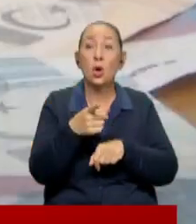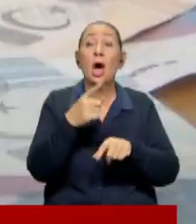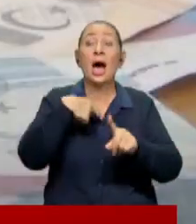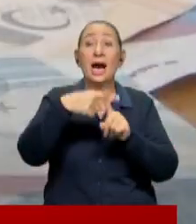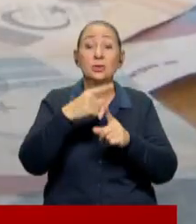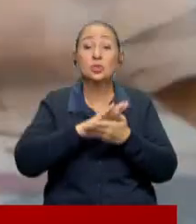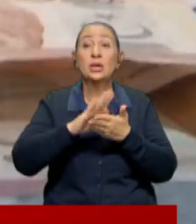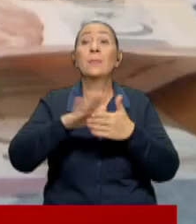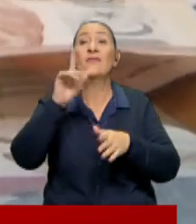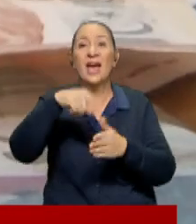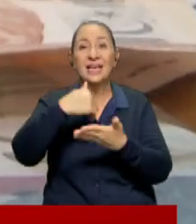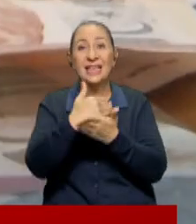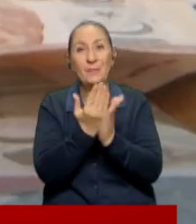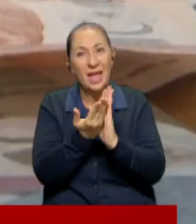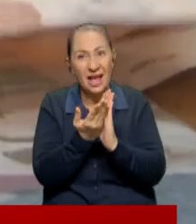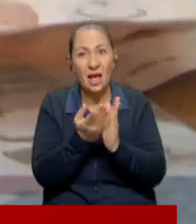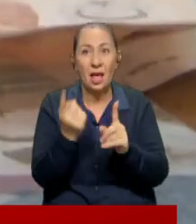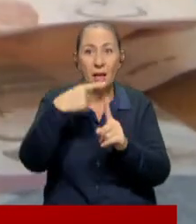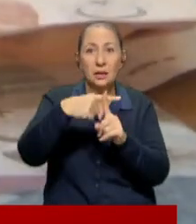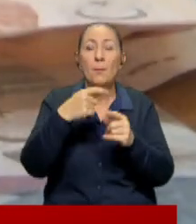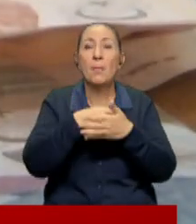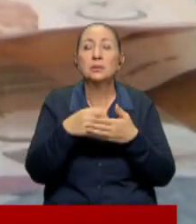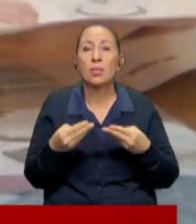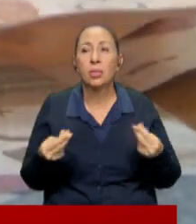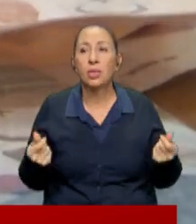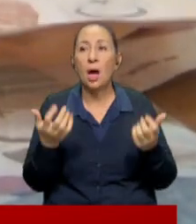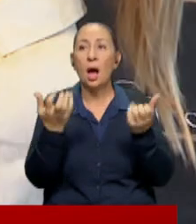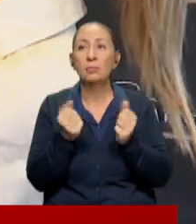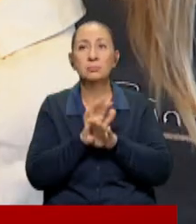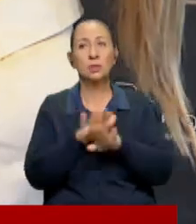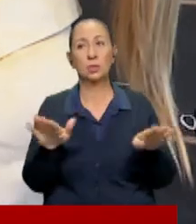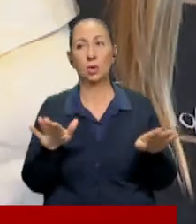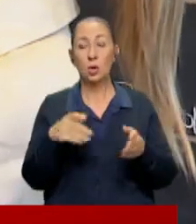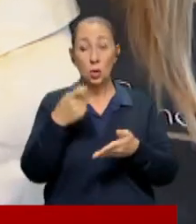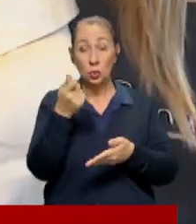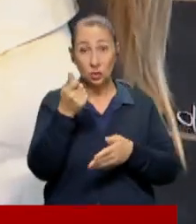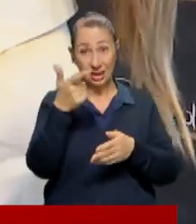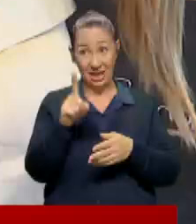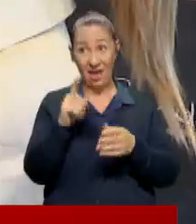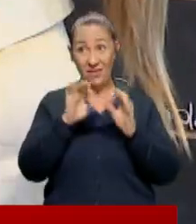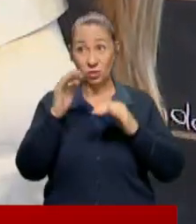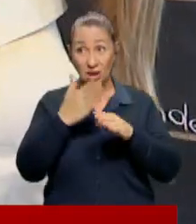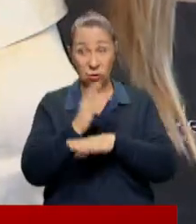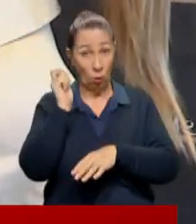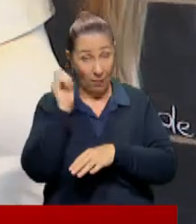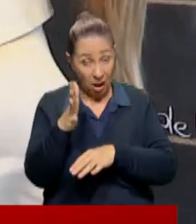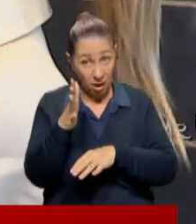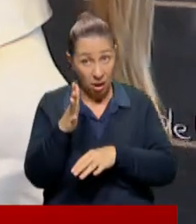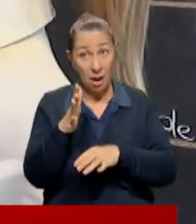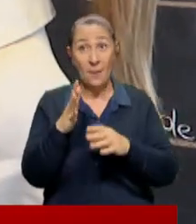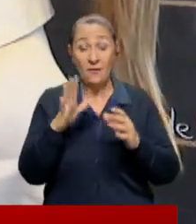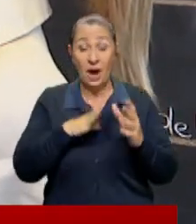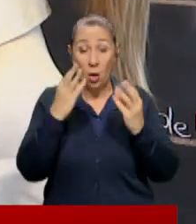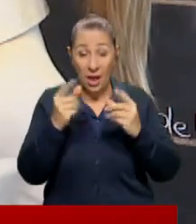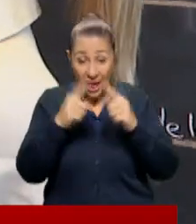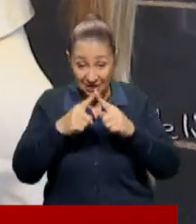Üstüne güncellenmeyen vergi dilimleri de eklenince maaşlar eriyor, alım gücü düşüyor. Ücretli enflasyonu gerçekte çok yüksekken